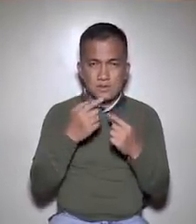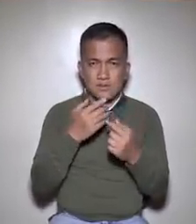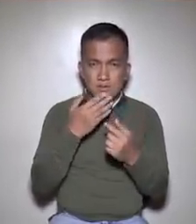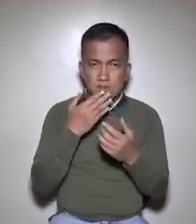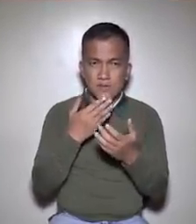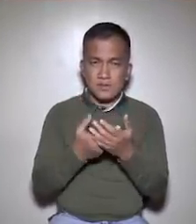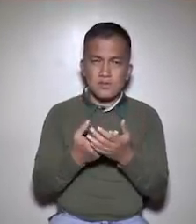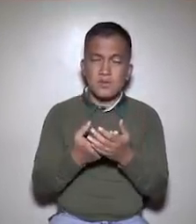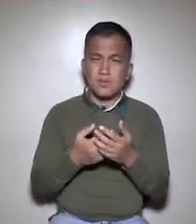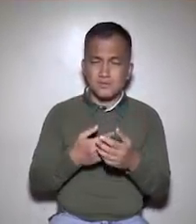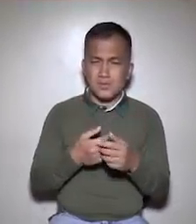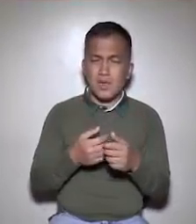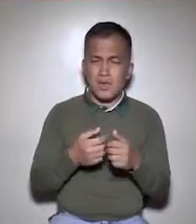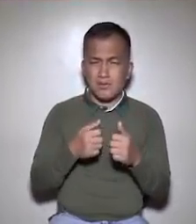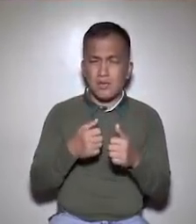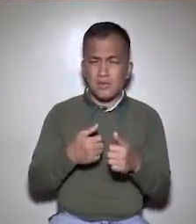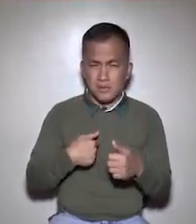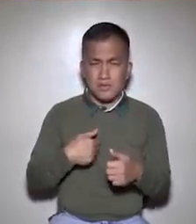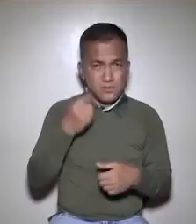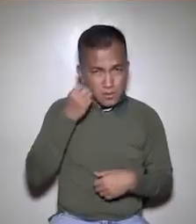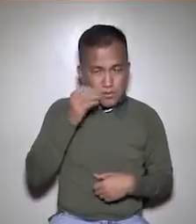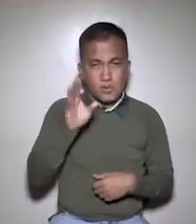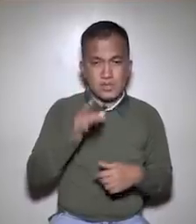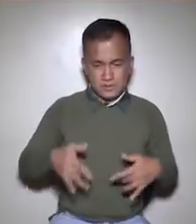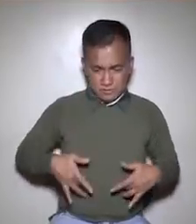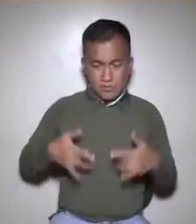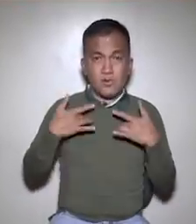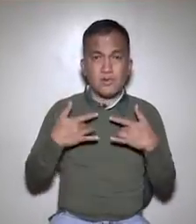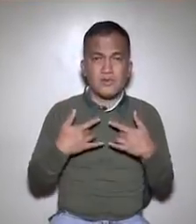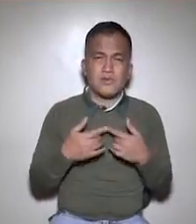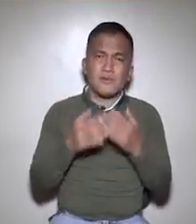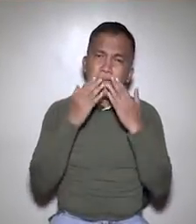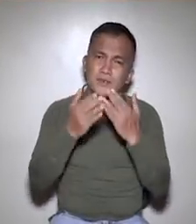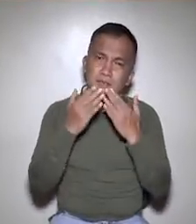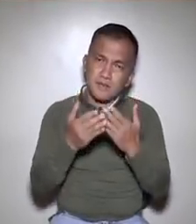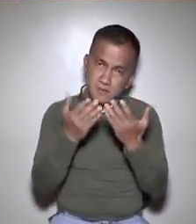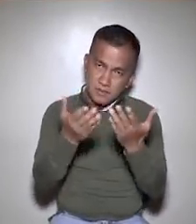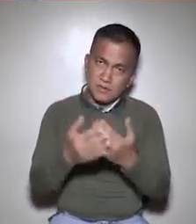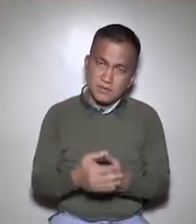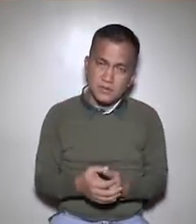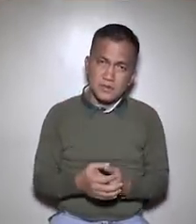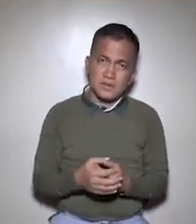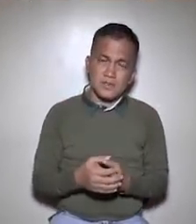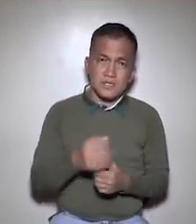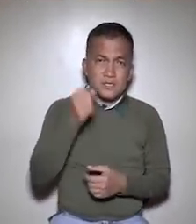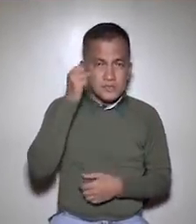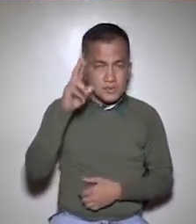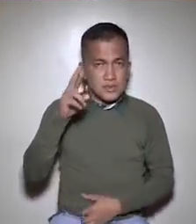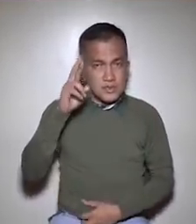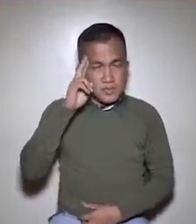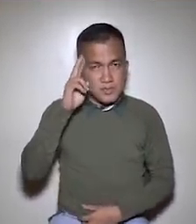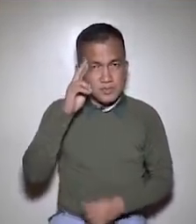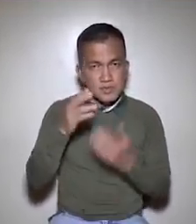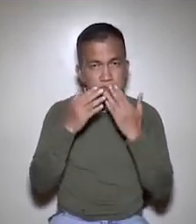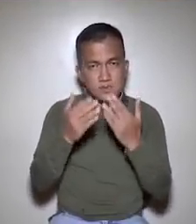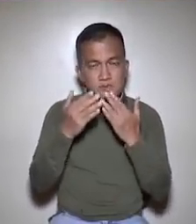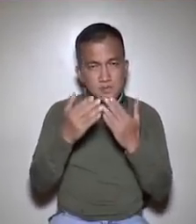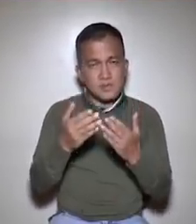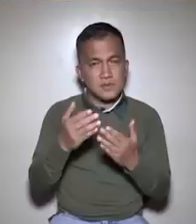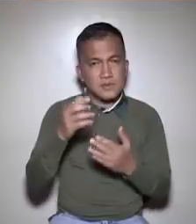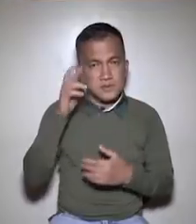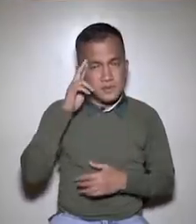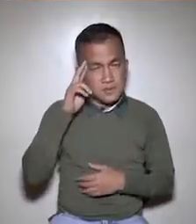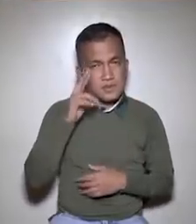Buti na lang po nakauwi po ako ng buhay. Salamat po sa inyo, Sir Raffy. Salamat po sa iyo,